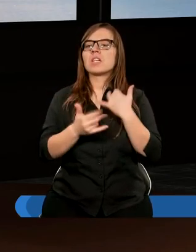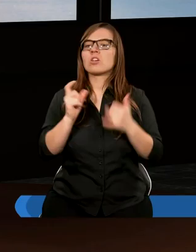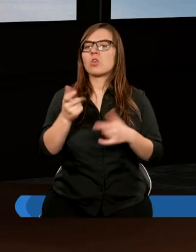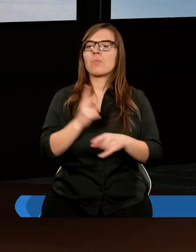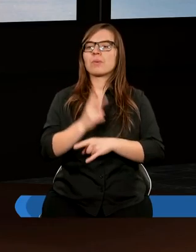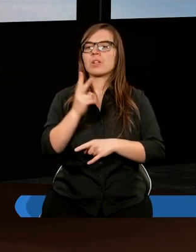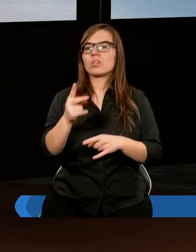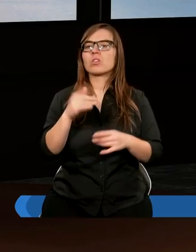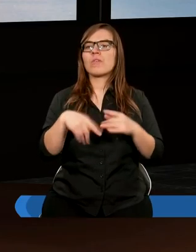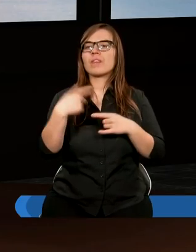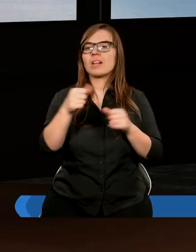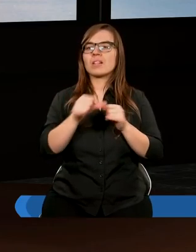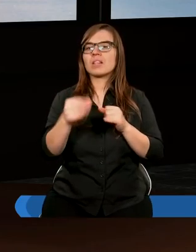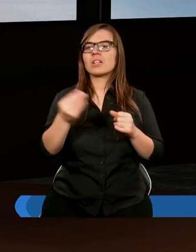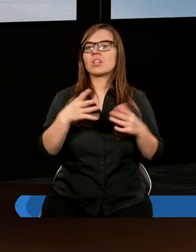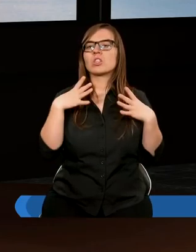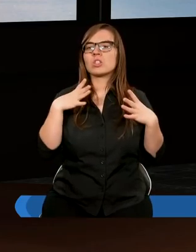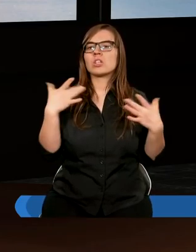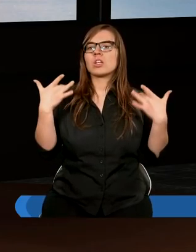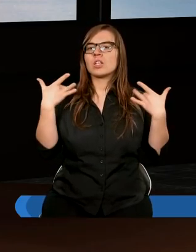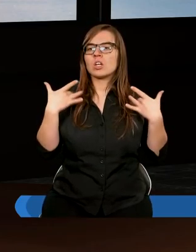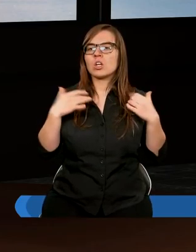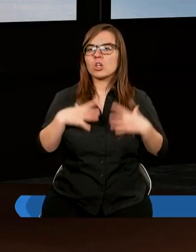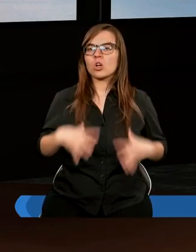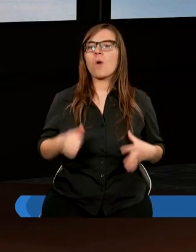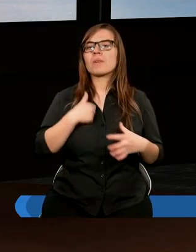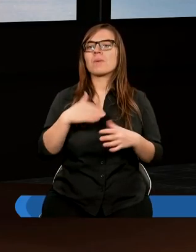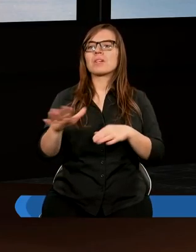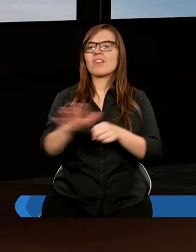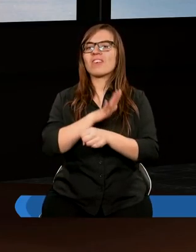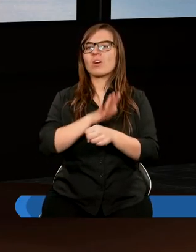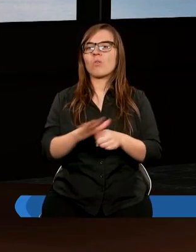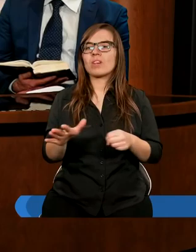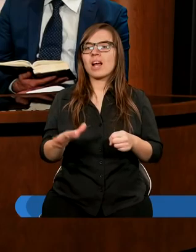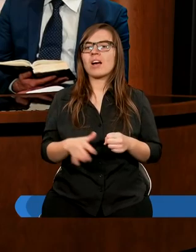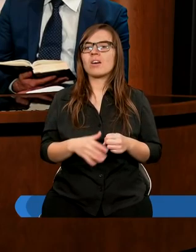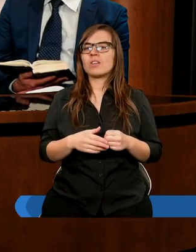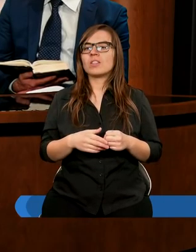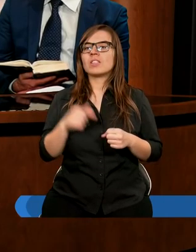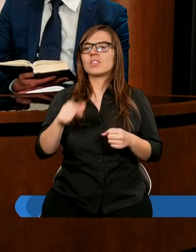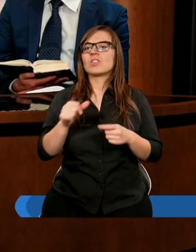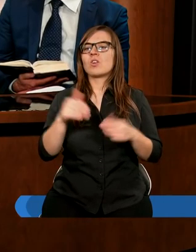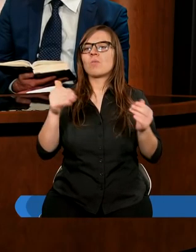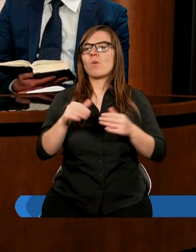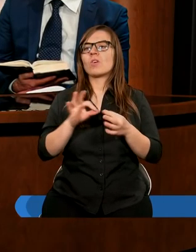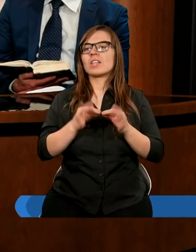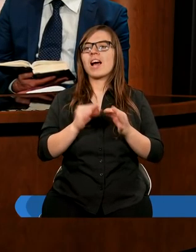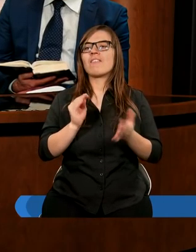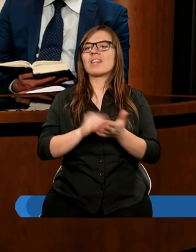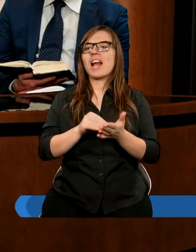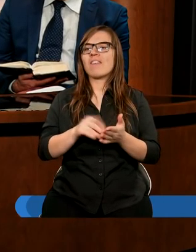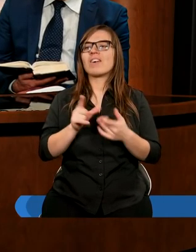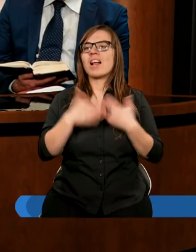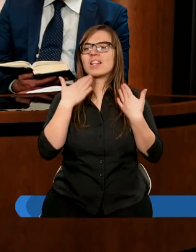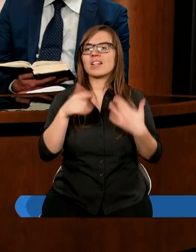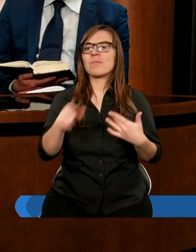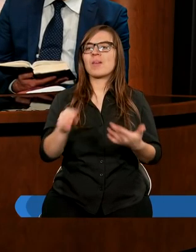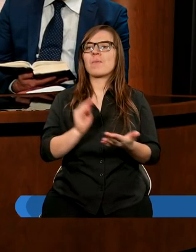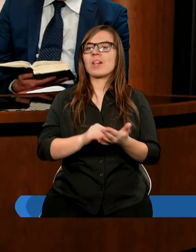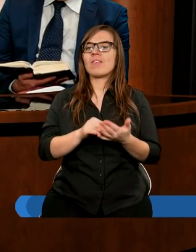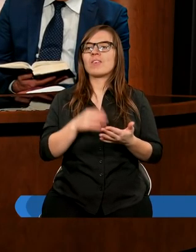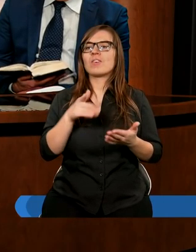przekroczy, to w następnym tygodniu, że jest skromniej, żeby się wyrównało. Szacudek. I to jest może nawyk, ale dzięki temu nawykowi,